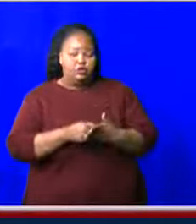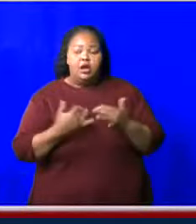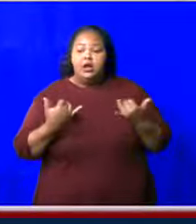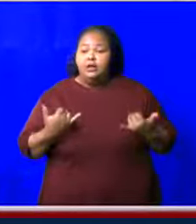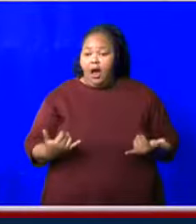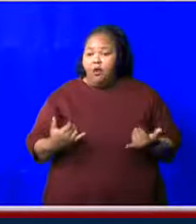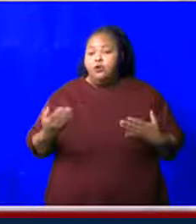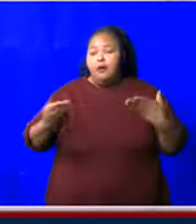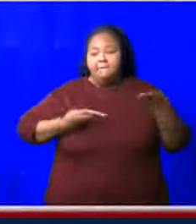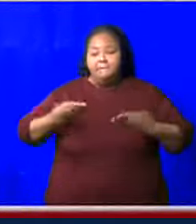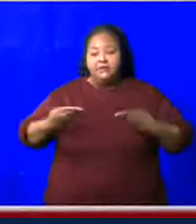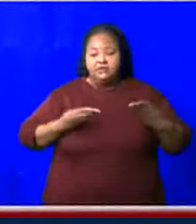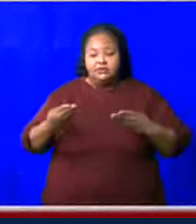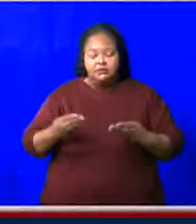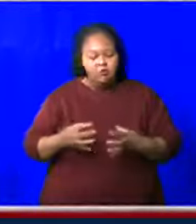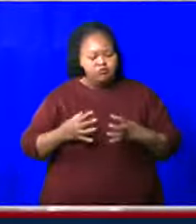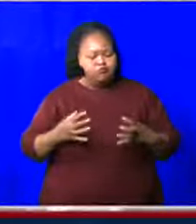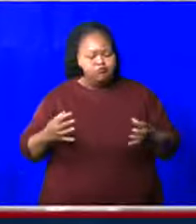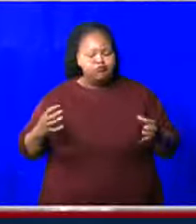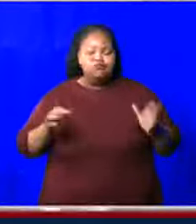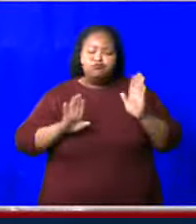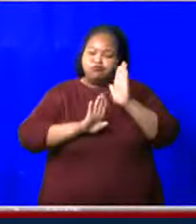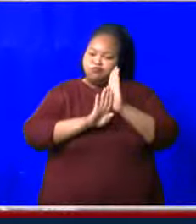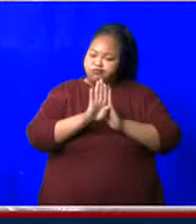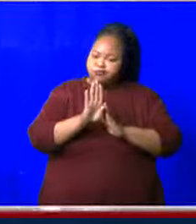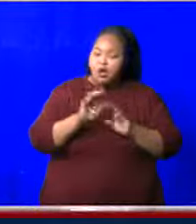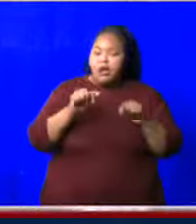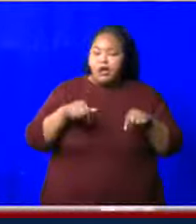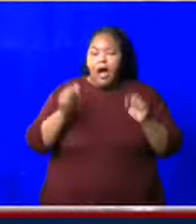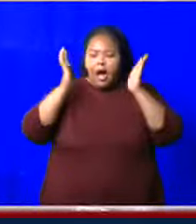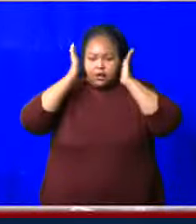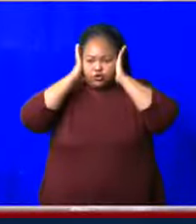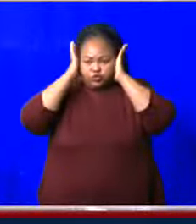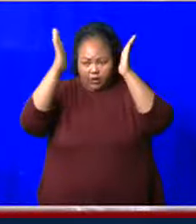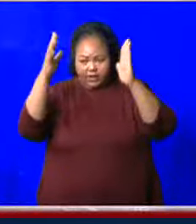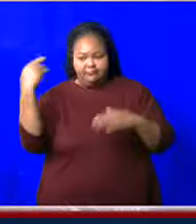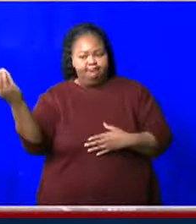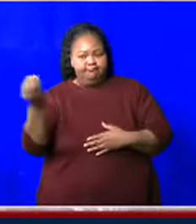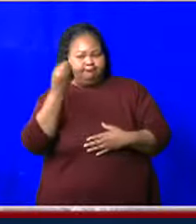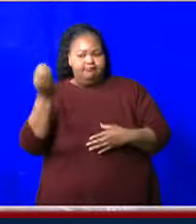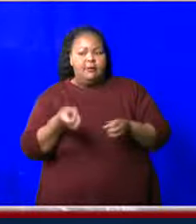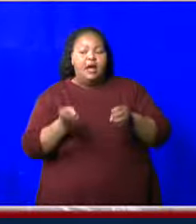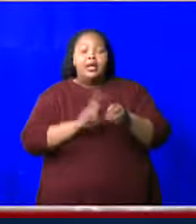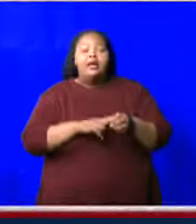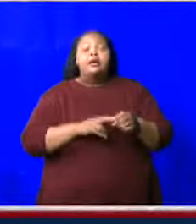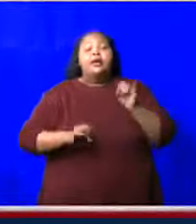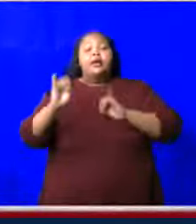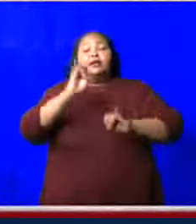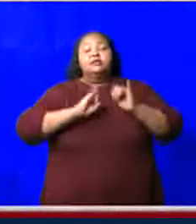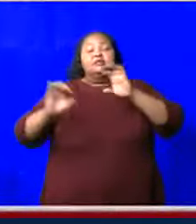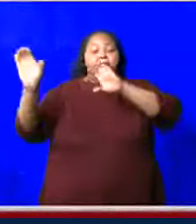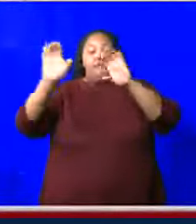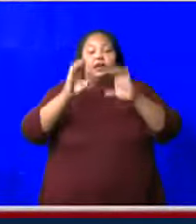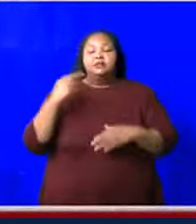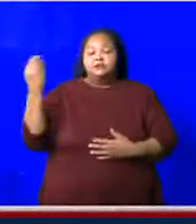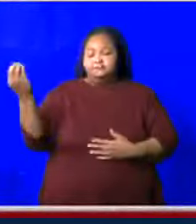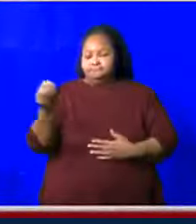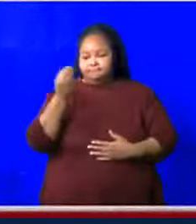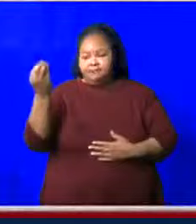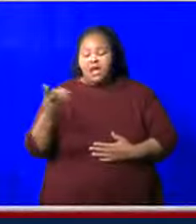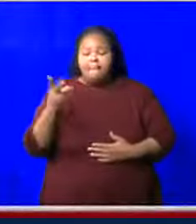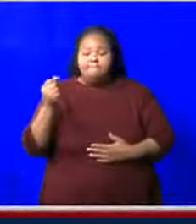kwayifukula yagcine iseneligalelo lelikhulu lapha eveni nakuyitoget market etangephandle. Inyathi Group Holdings ihlanyele